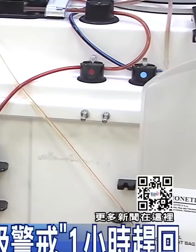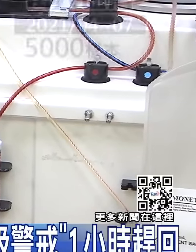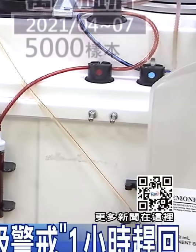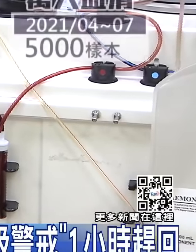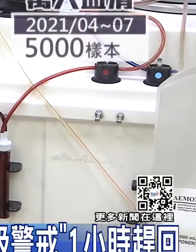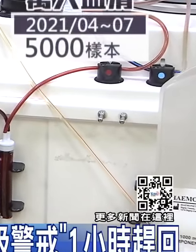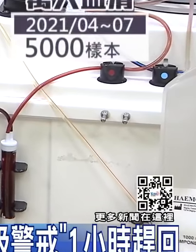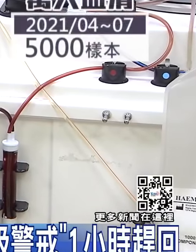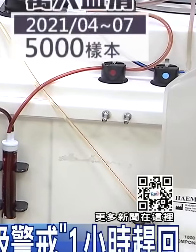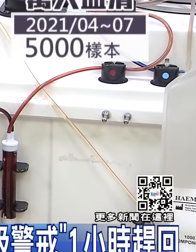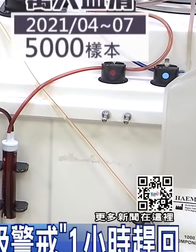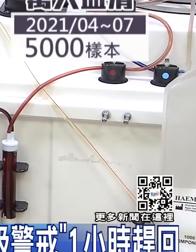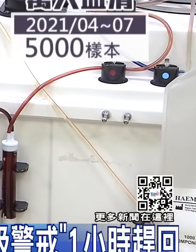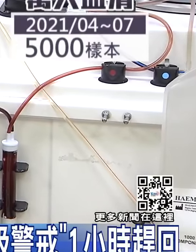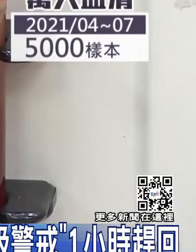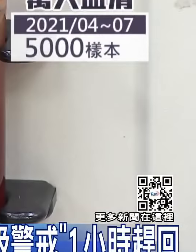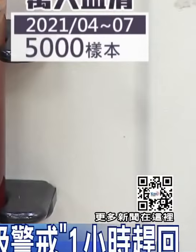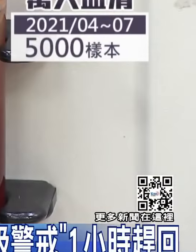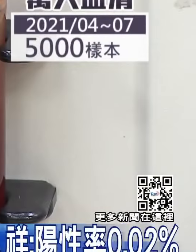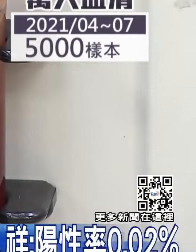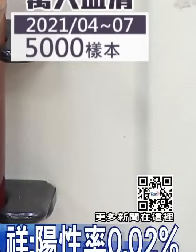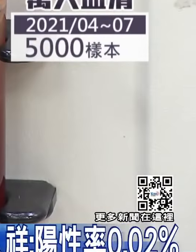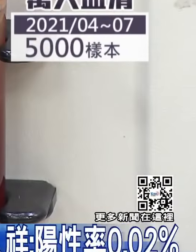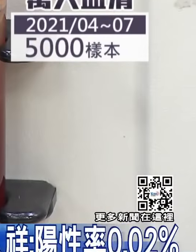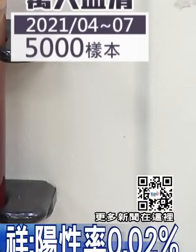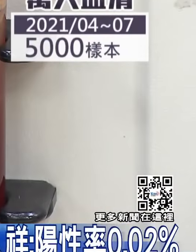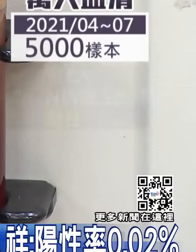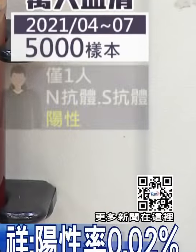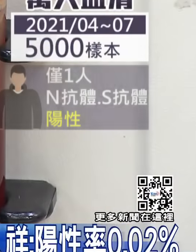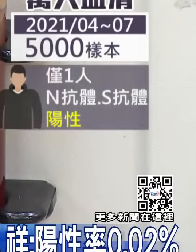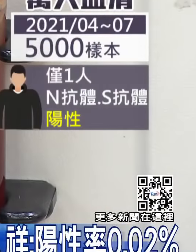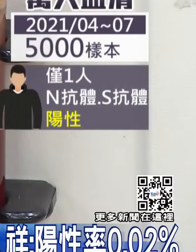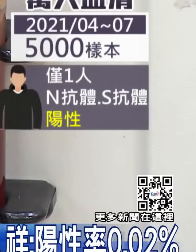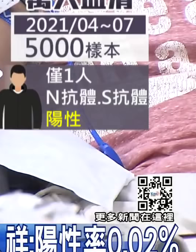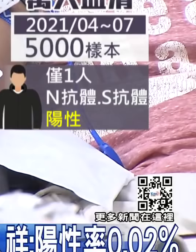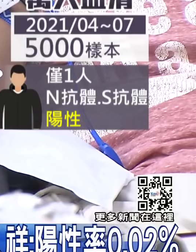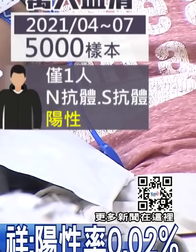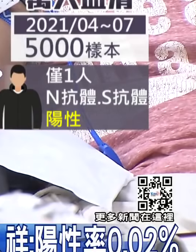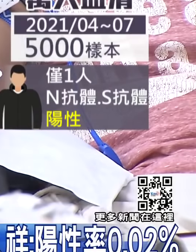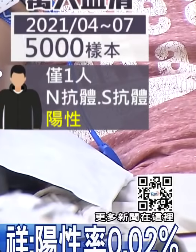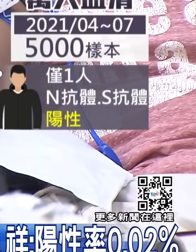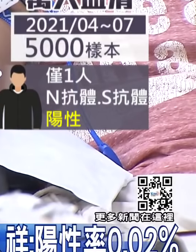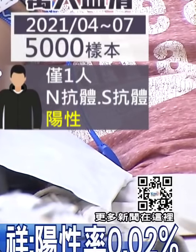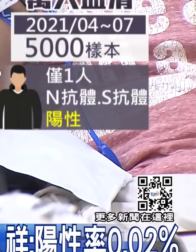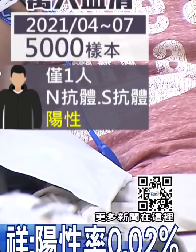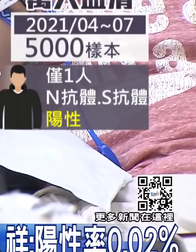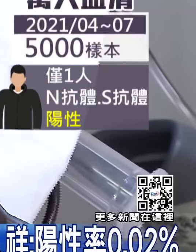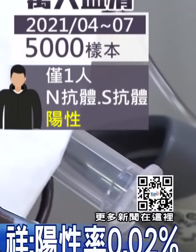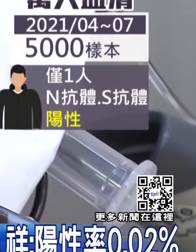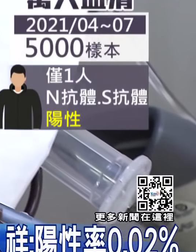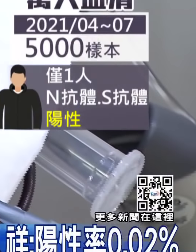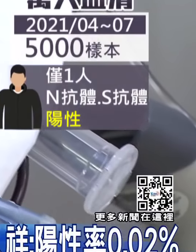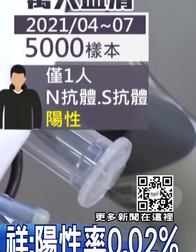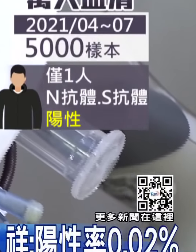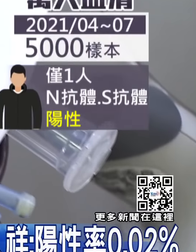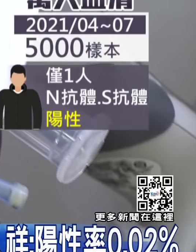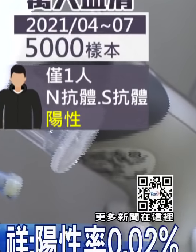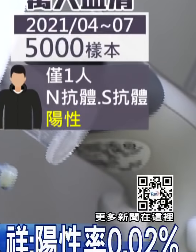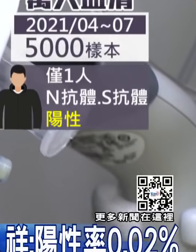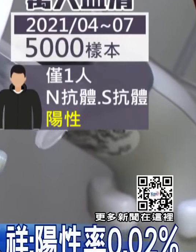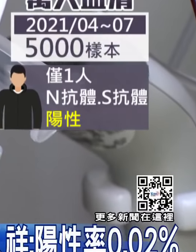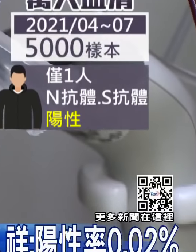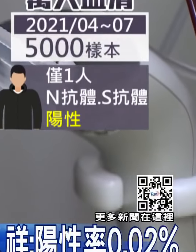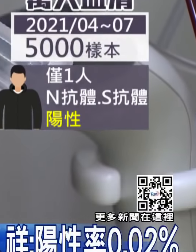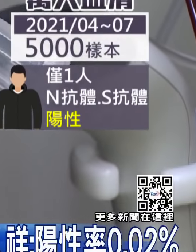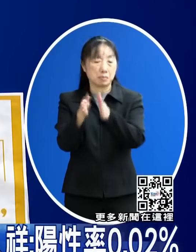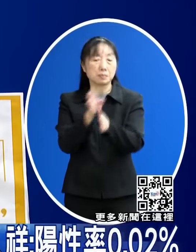存档样本，17到65岁随机抽出5000支检体，来看看阳性盛行率，只查出1人 N 抗体和 S 抗